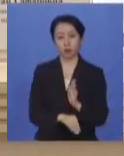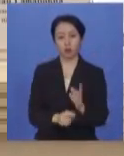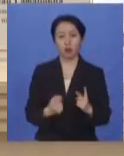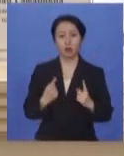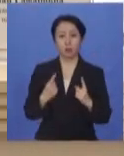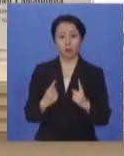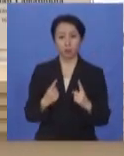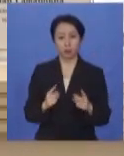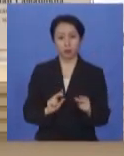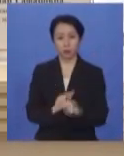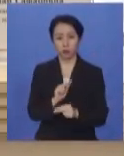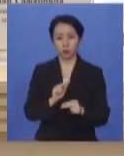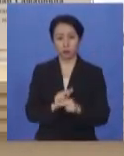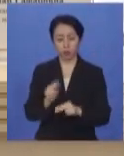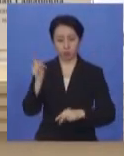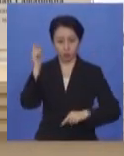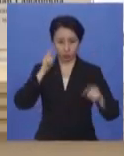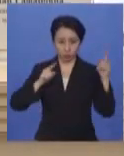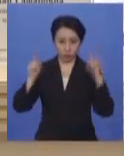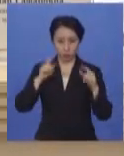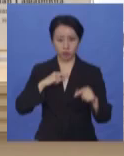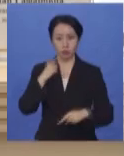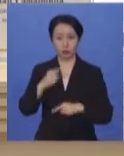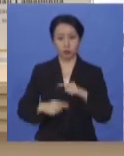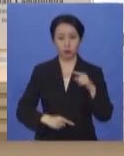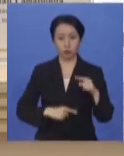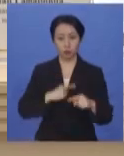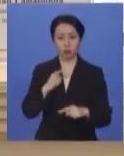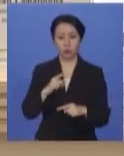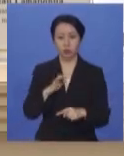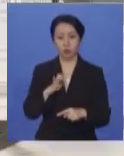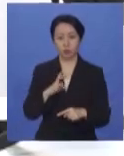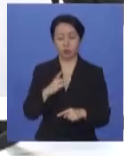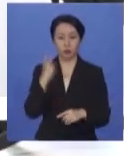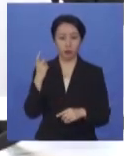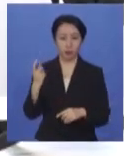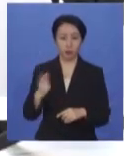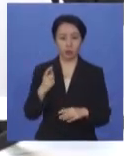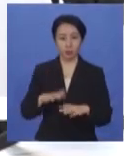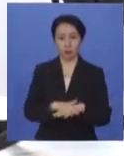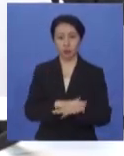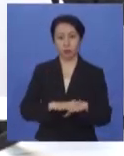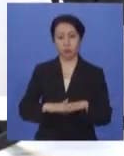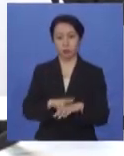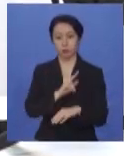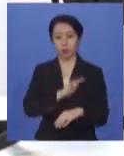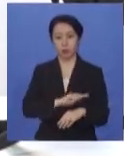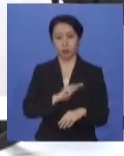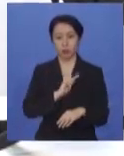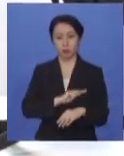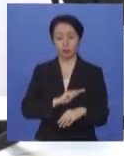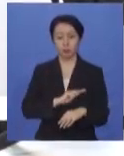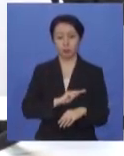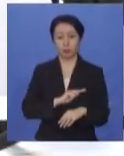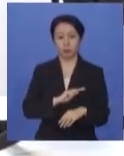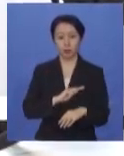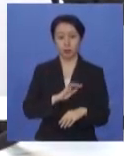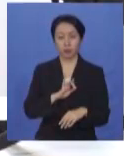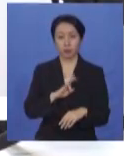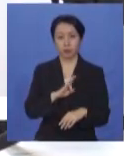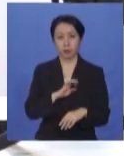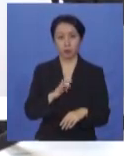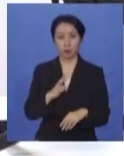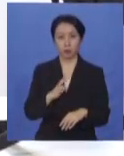также выступила кандидат биологических наук, супруга Аманжола Кушановича. Он был очень добрый и всегда